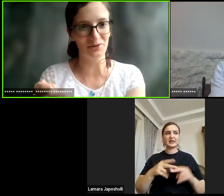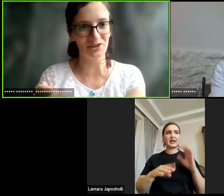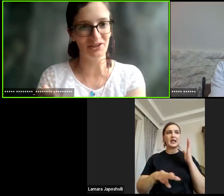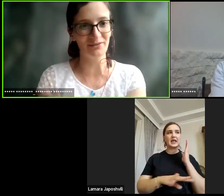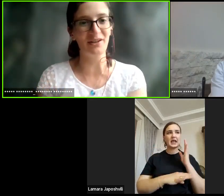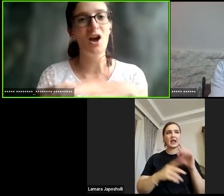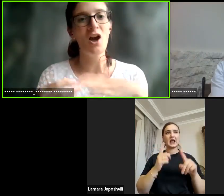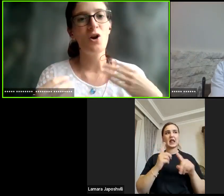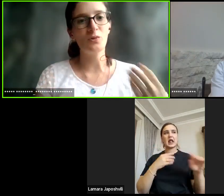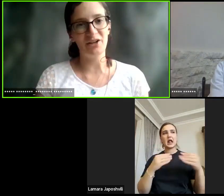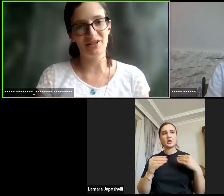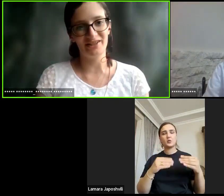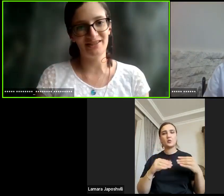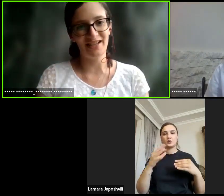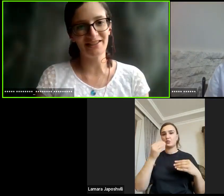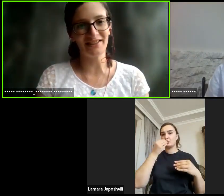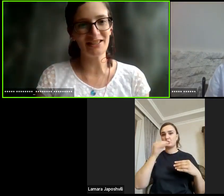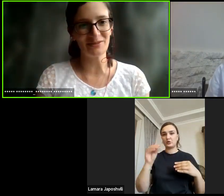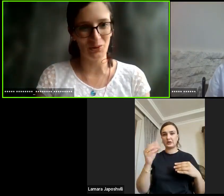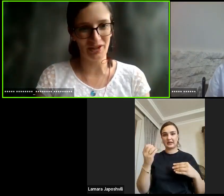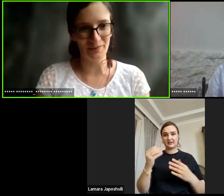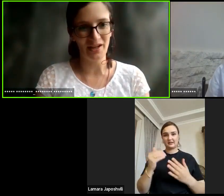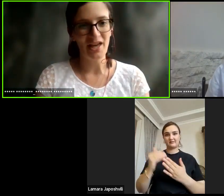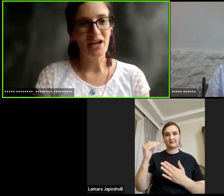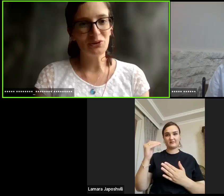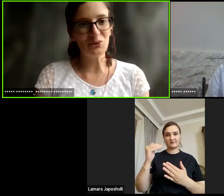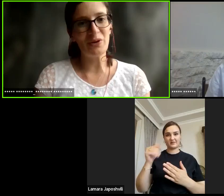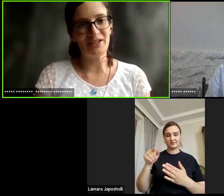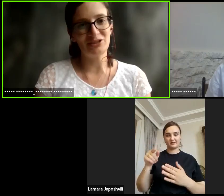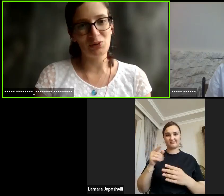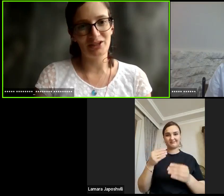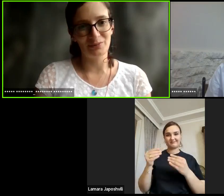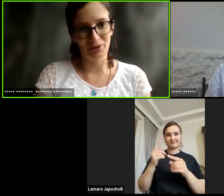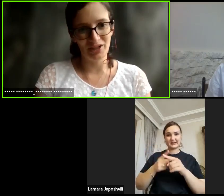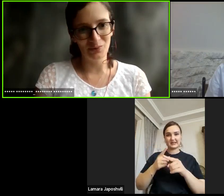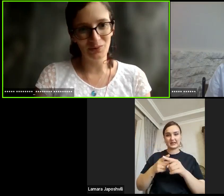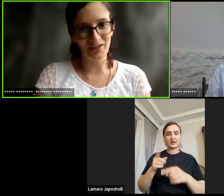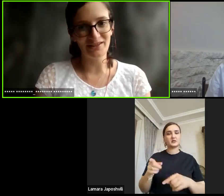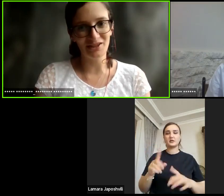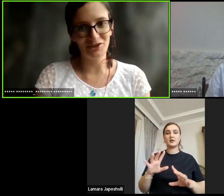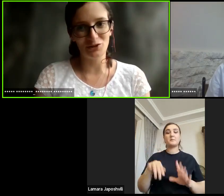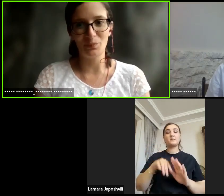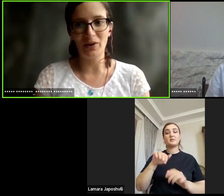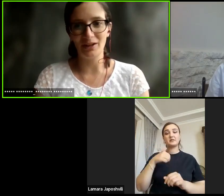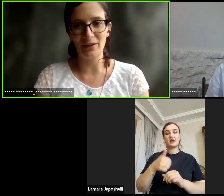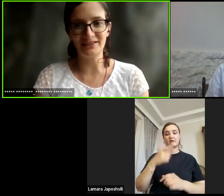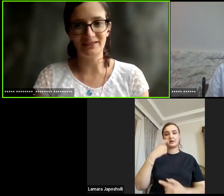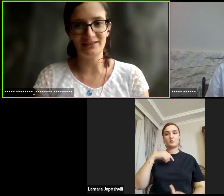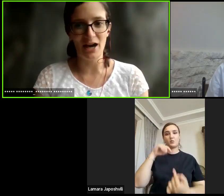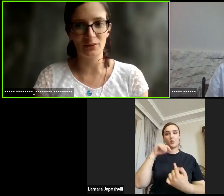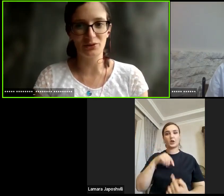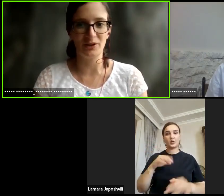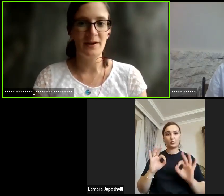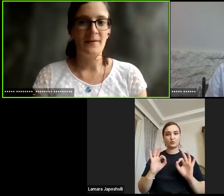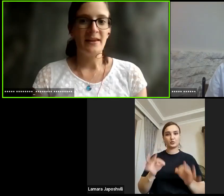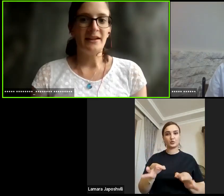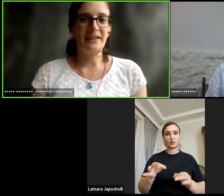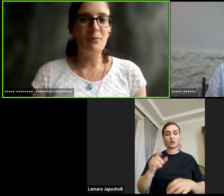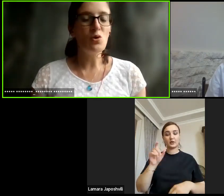თუ კარბონის იქნება, უმთავრესი საკითხი არის მორგება. თუ ეს სწორად მორგებულია, ეს ნიშნავს, რომ პაციენტს